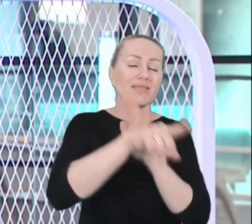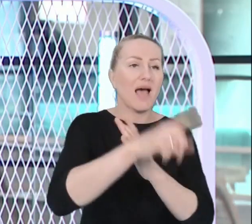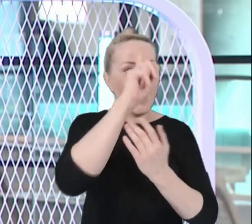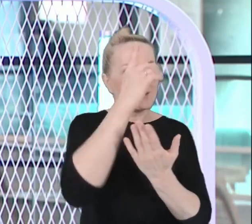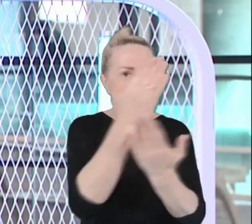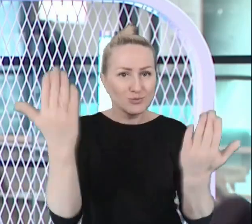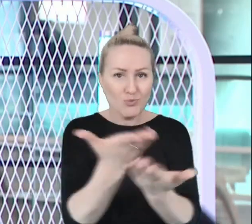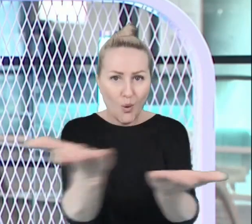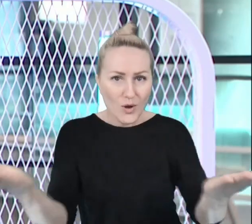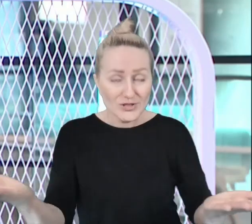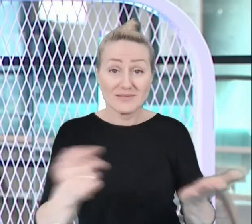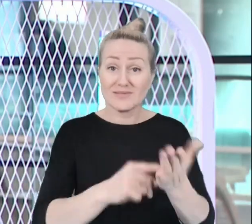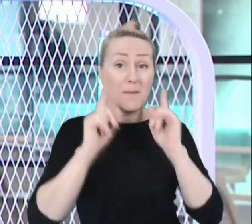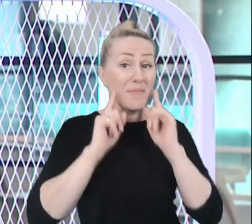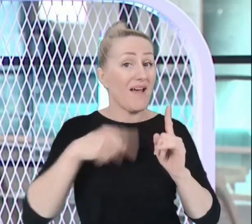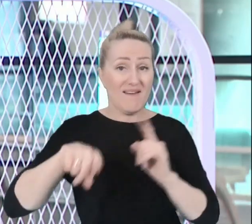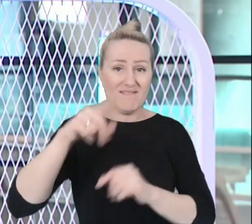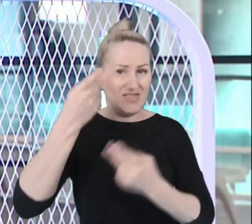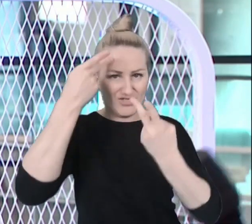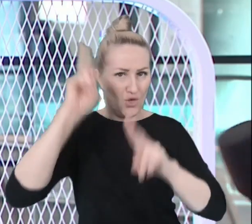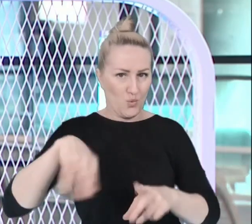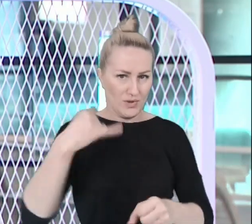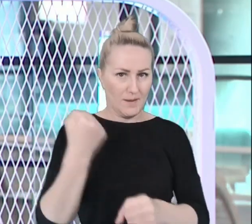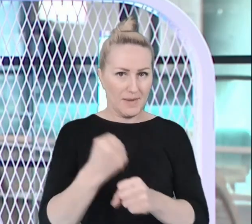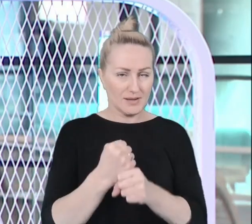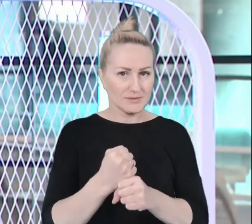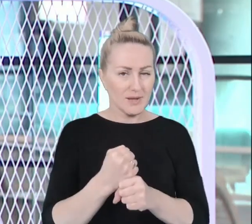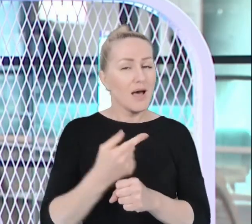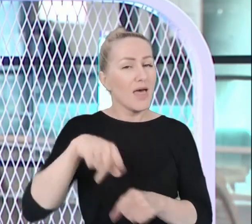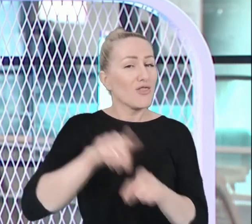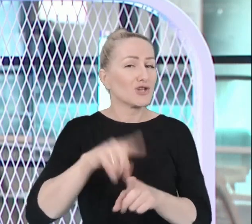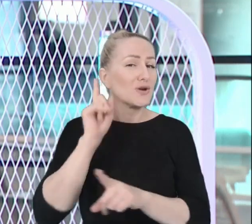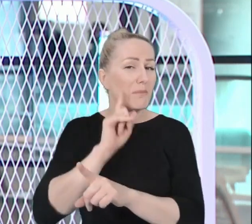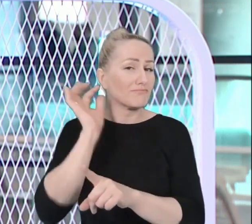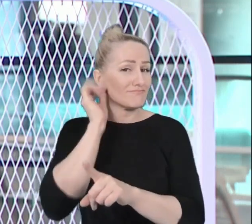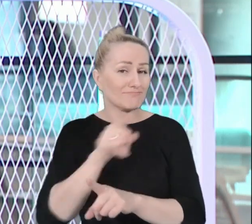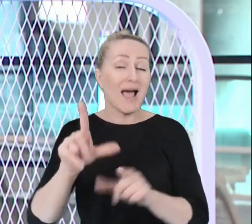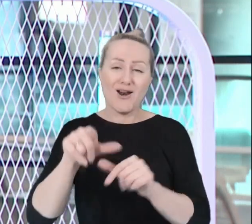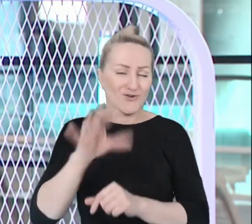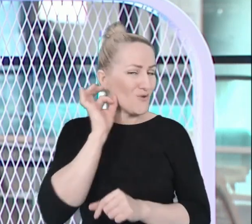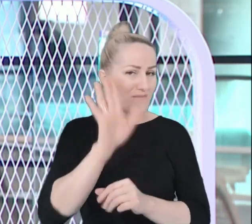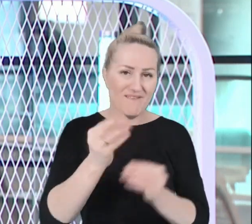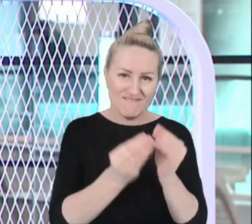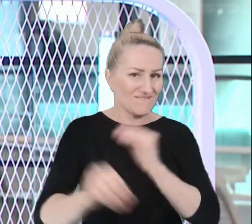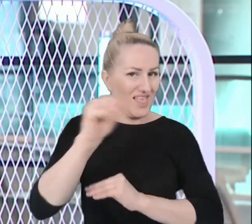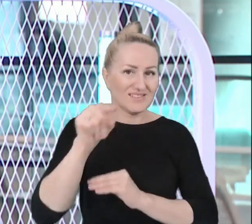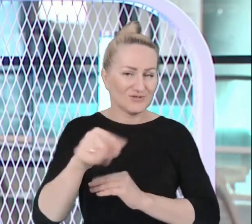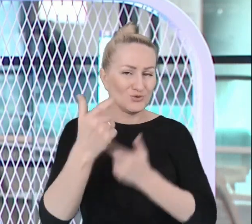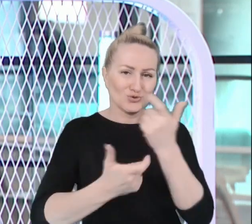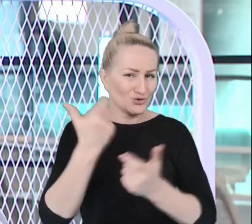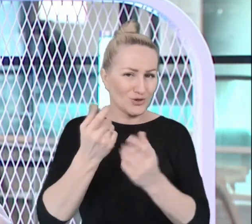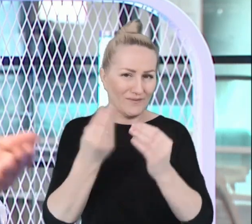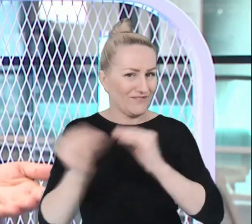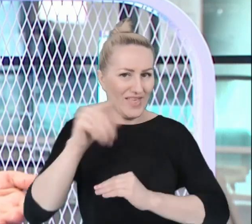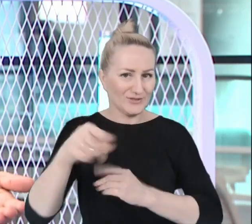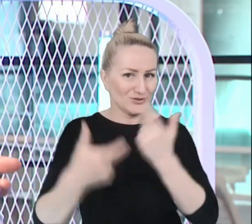po prostu nie jest uznana za pracę, nie? I to jest i mężczyźni, i kobiety, ale kobiety tutaj mają o wiele jakiś taki wyższy odsetek tego. No